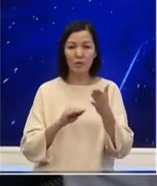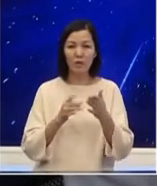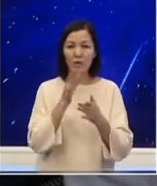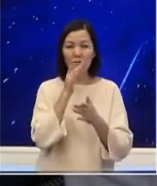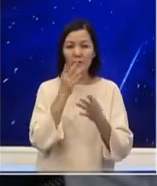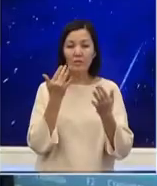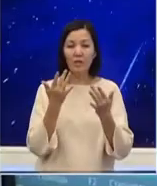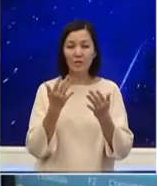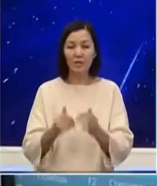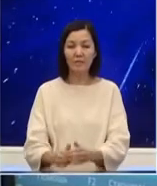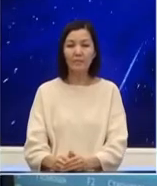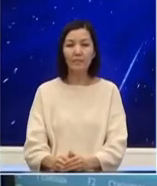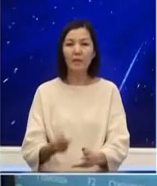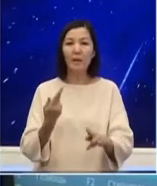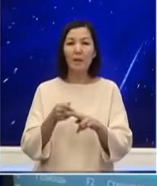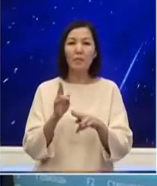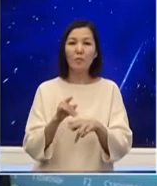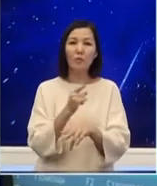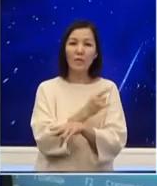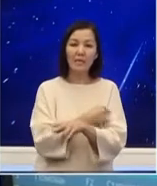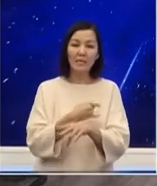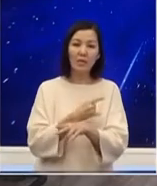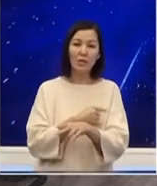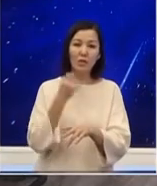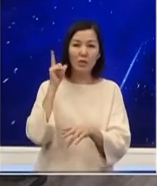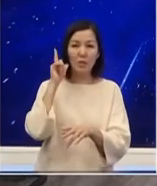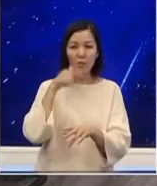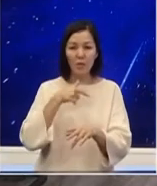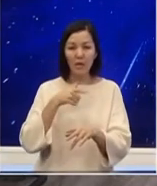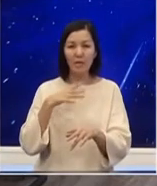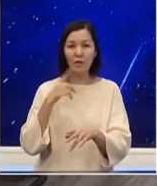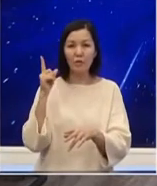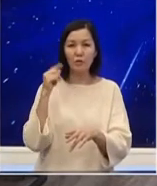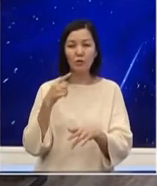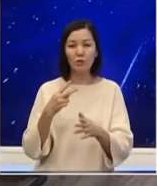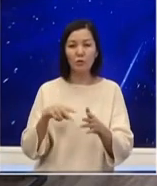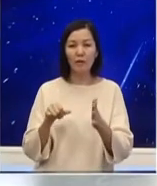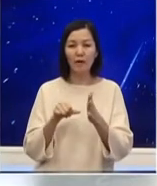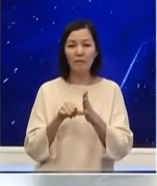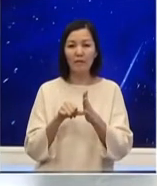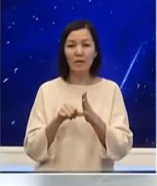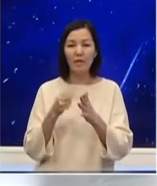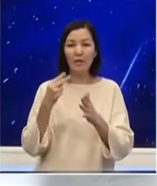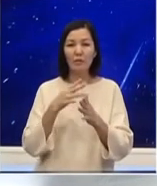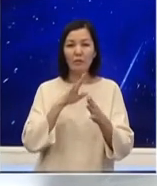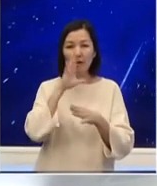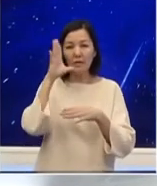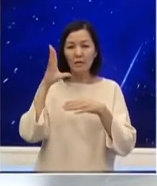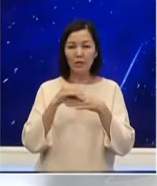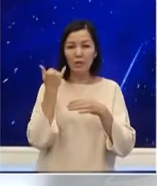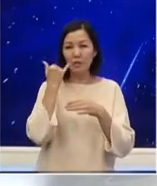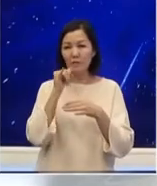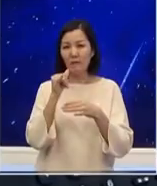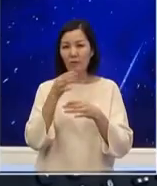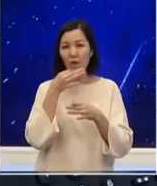Жасығанша да? Бұл диспетчерлік орталық. Мұнда 106 маман жұмыс істейді. 24 сағат бойы облыстағы барлық қоңырауларды